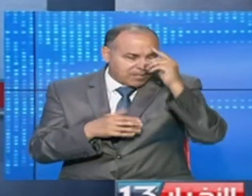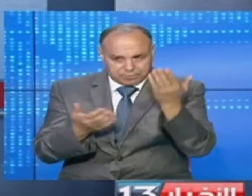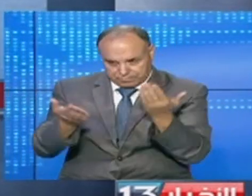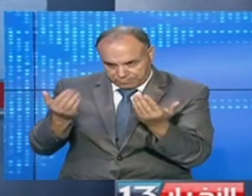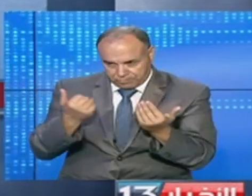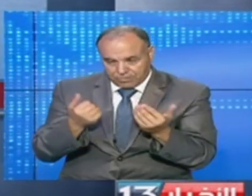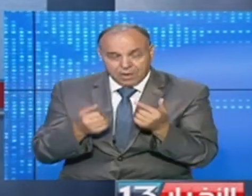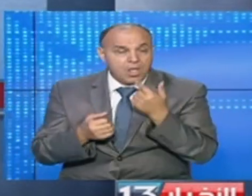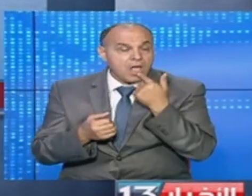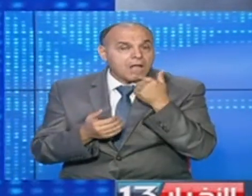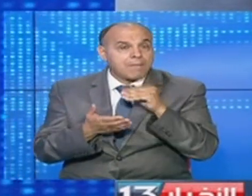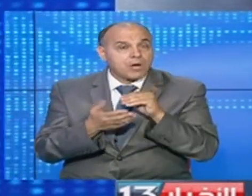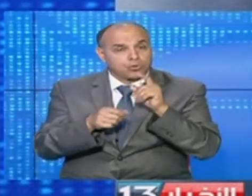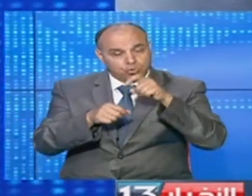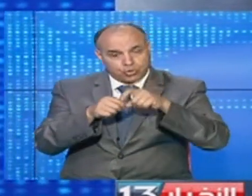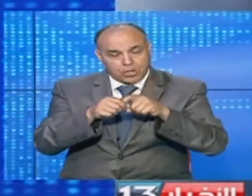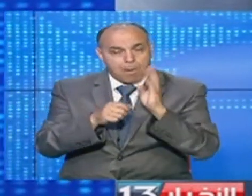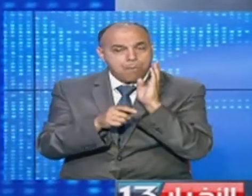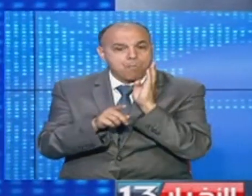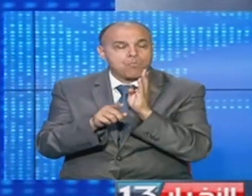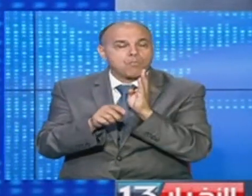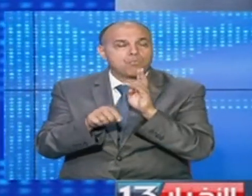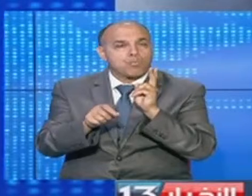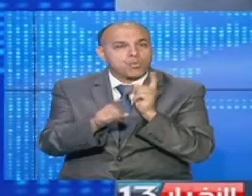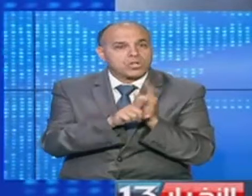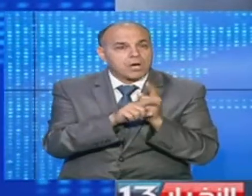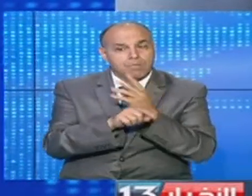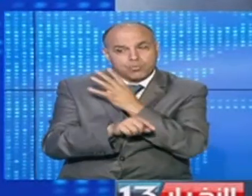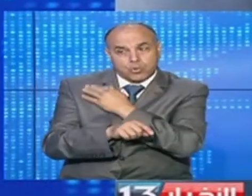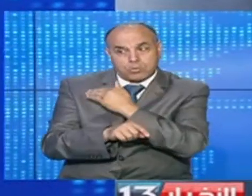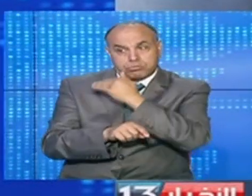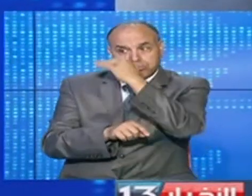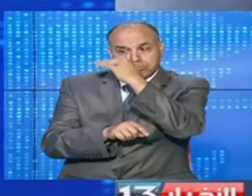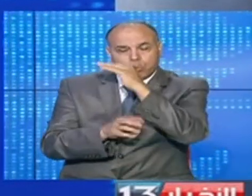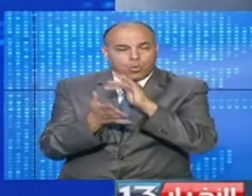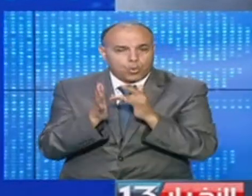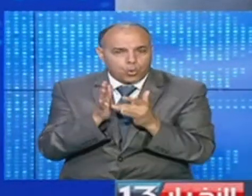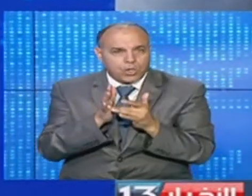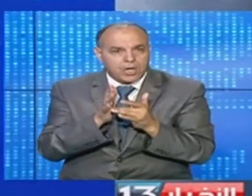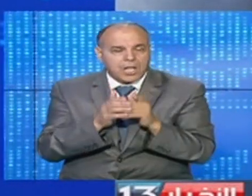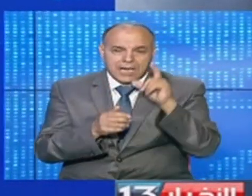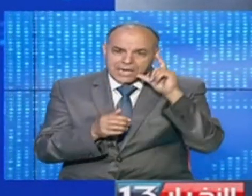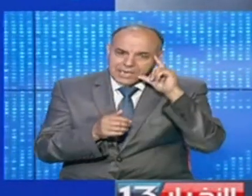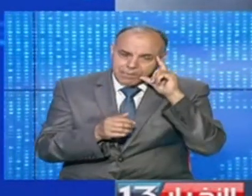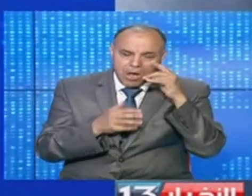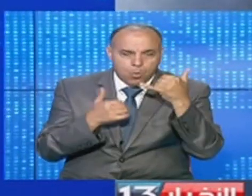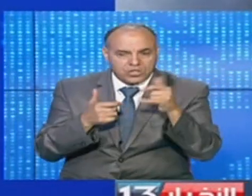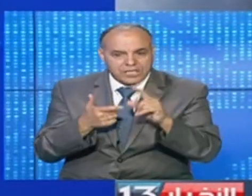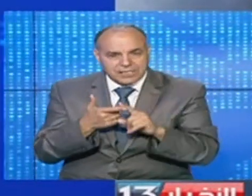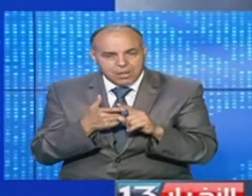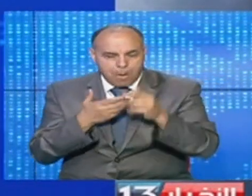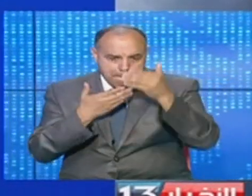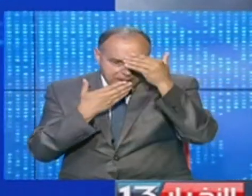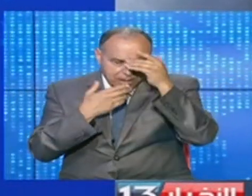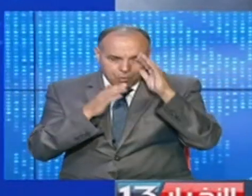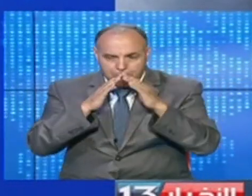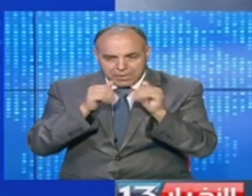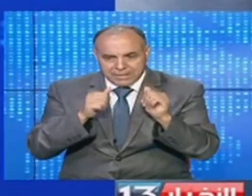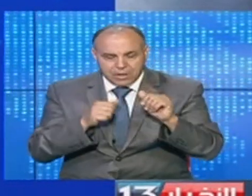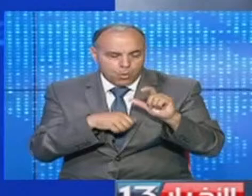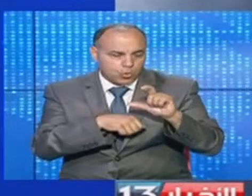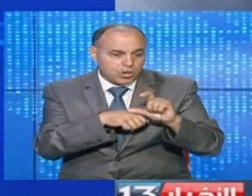الاتحاديه كما يشارك في الملتقى مسؤولون رفيعوا المستوى من كل من ليبيا والجزائر والمغرب ومصر